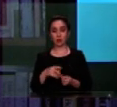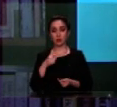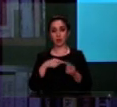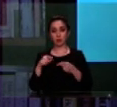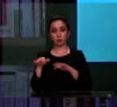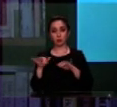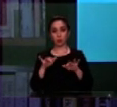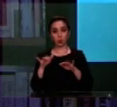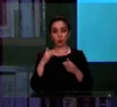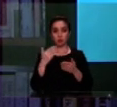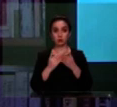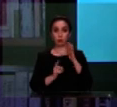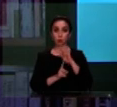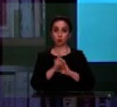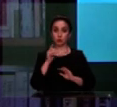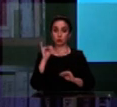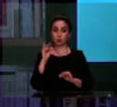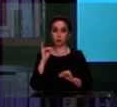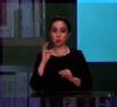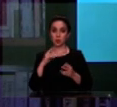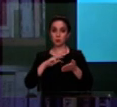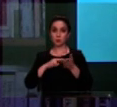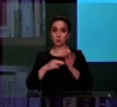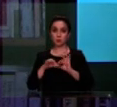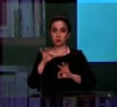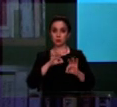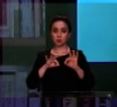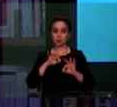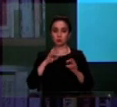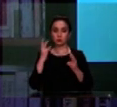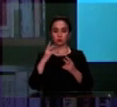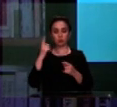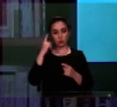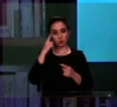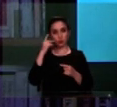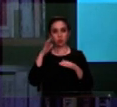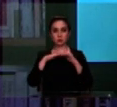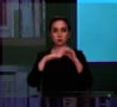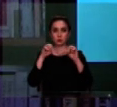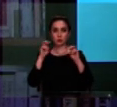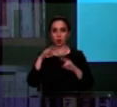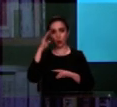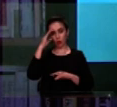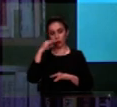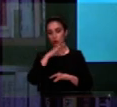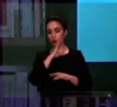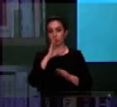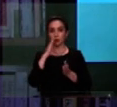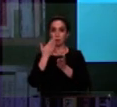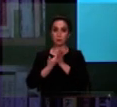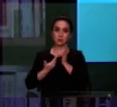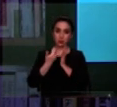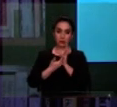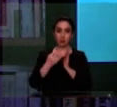Tadbirkorlik faoliyatini boshlash uchun biznes rejani puxta tuzishda mutaxassislar, ota-onalarning